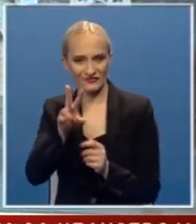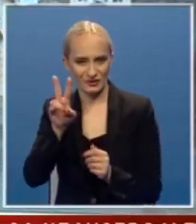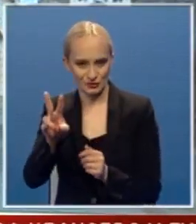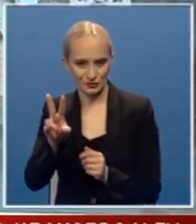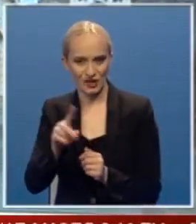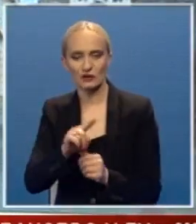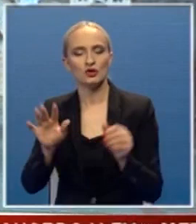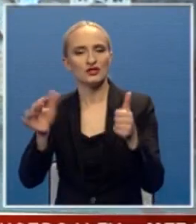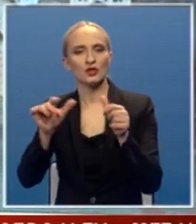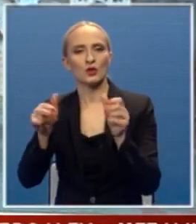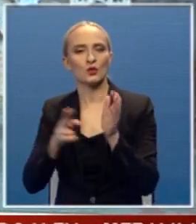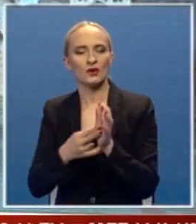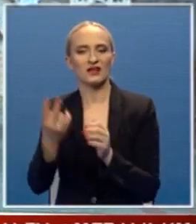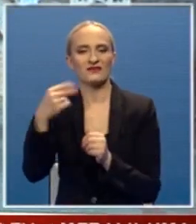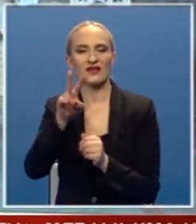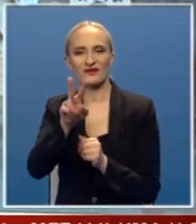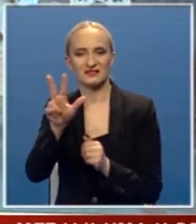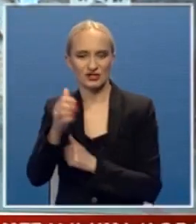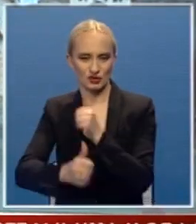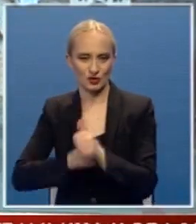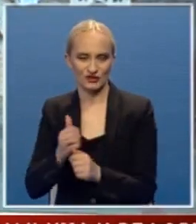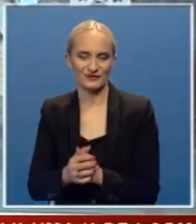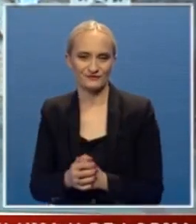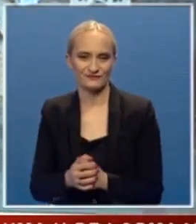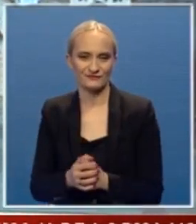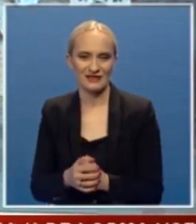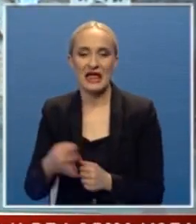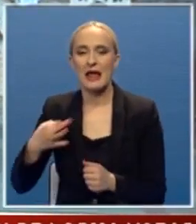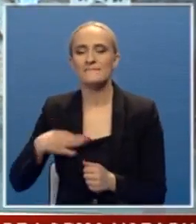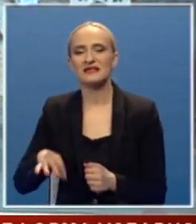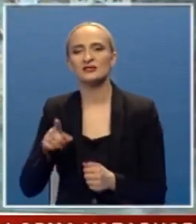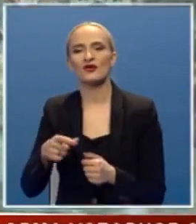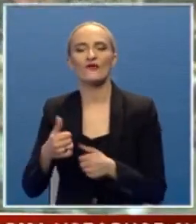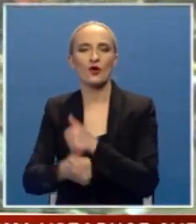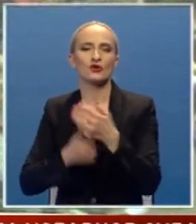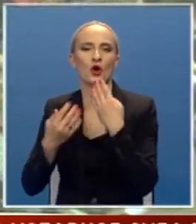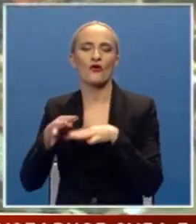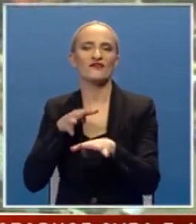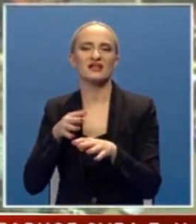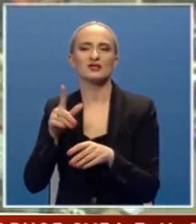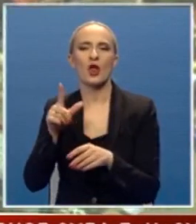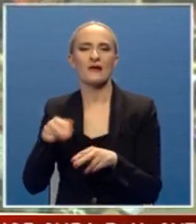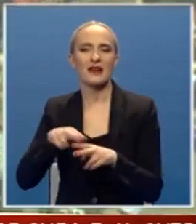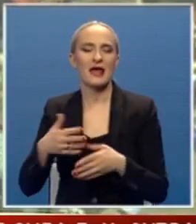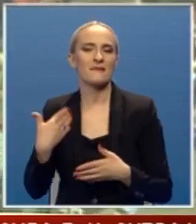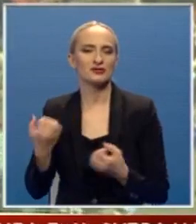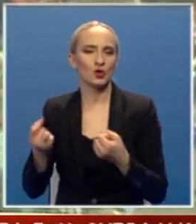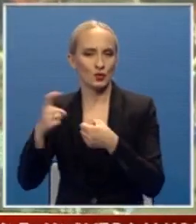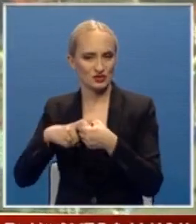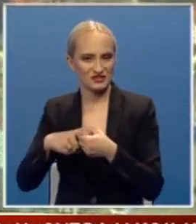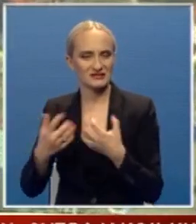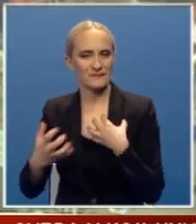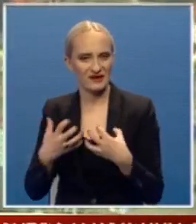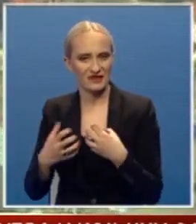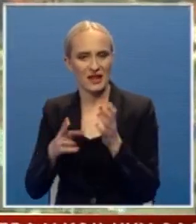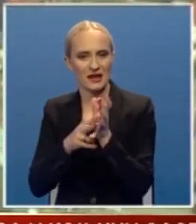juna 2022. do 16. juna 2023. godine. Predsjednica ovogodišnje konferencije u Loparama je najmlađa učesnica